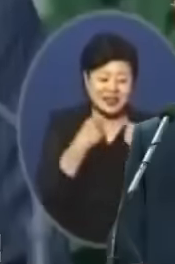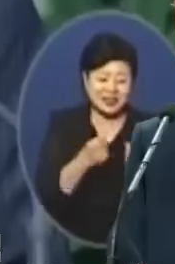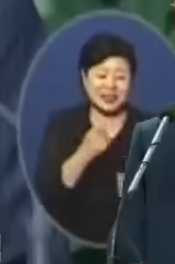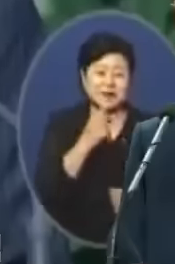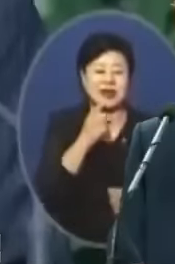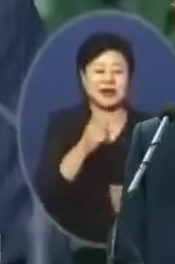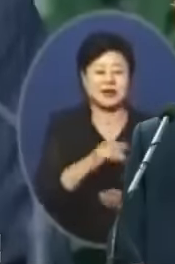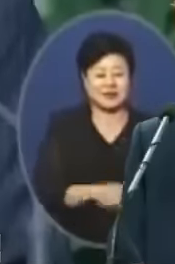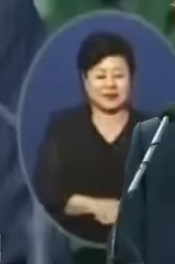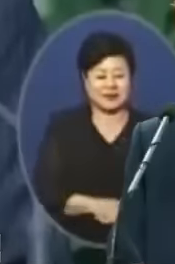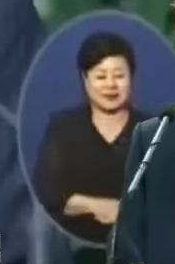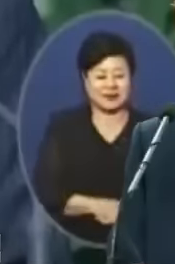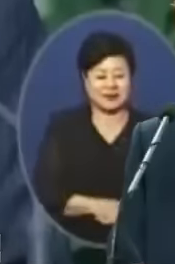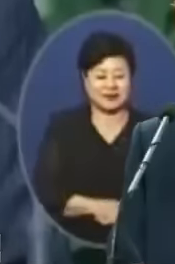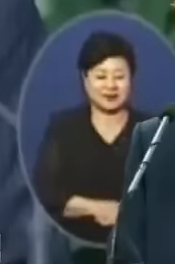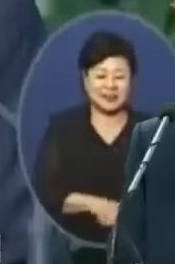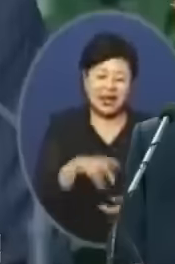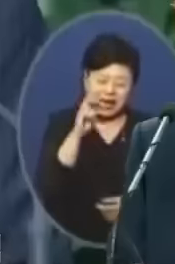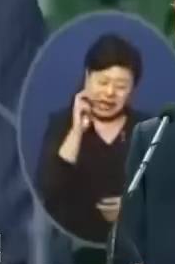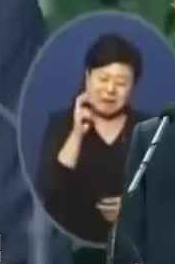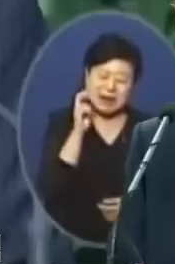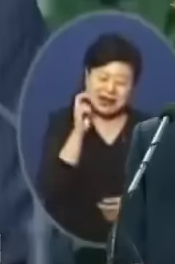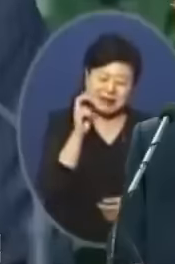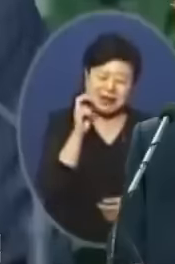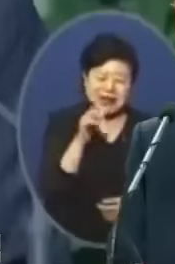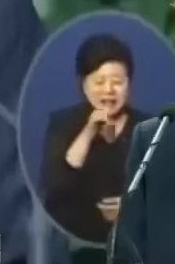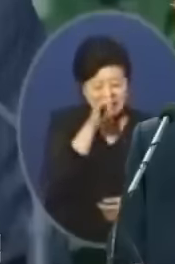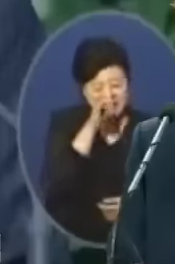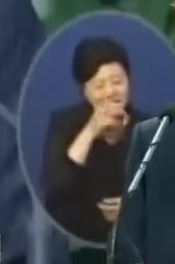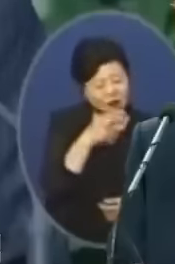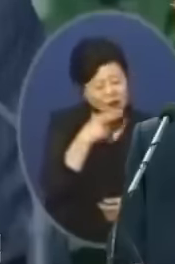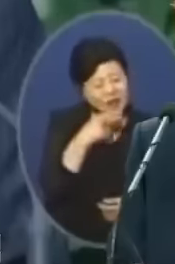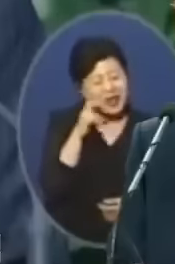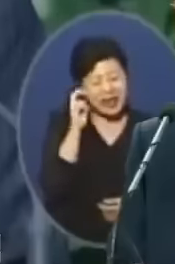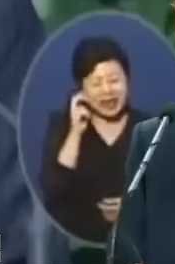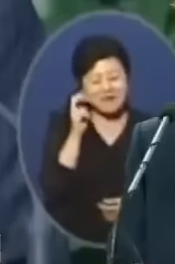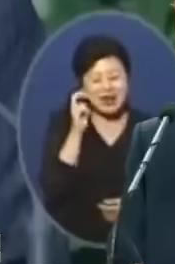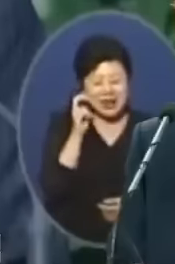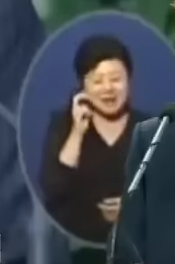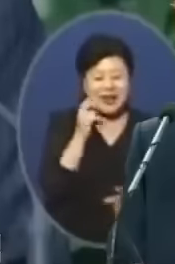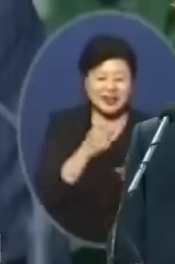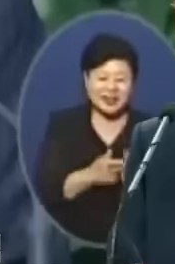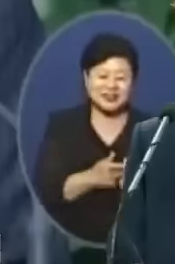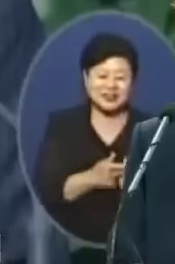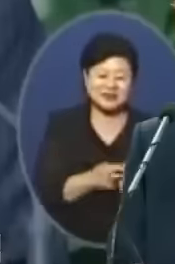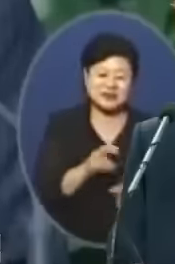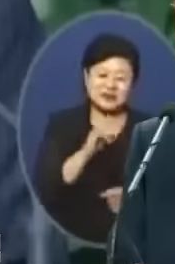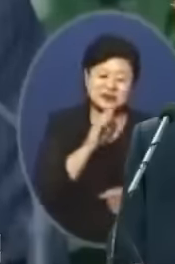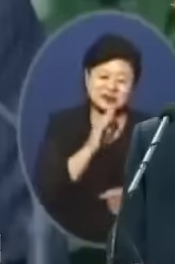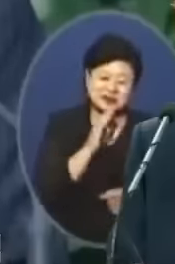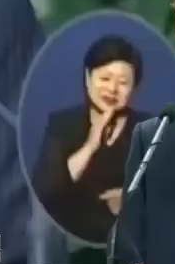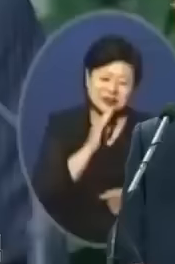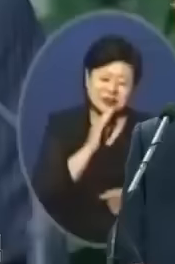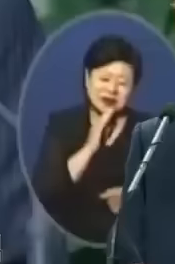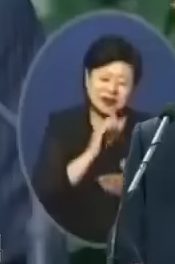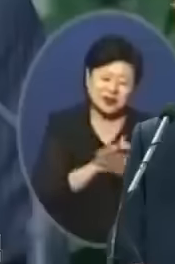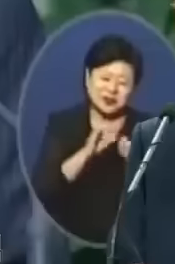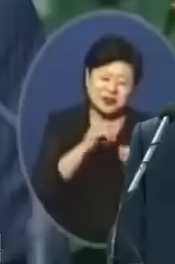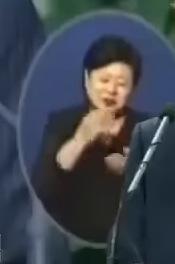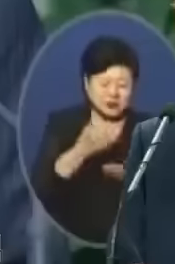말하면 그럴 수도 있고 안 그럴 수도 있겠지. 오늘 과연 예수님이 이 자리에 계셔서 내 기도를 응답해